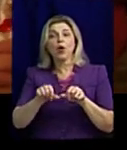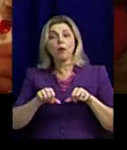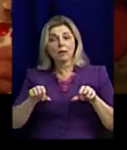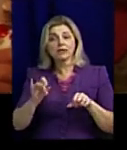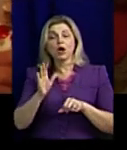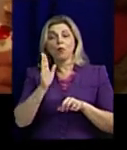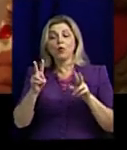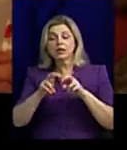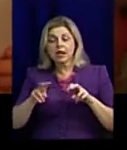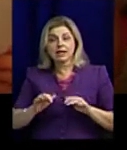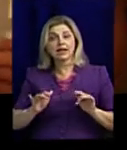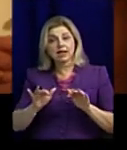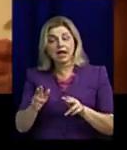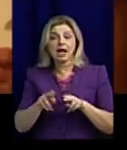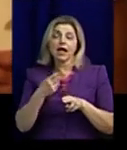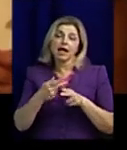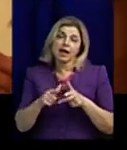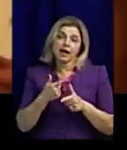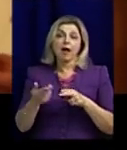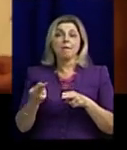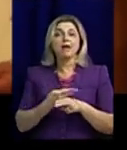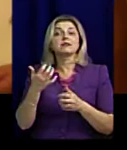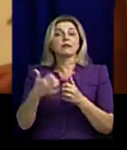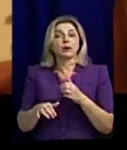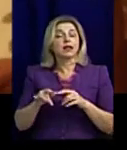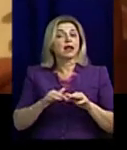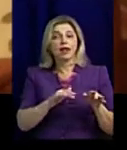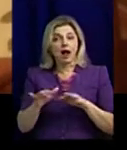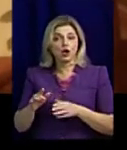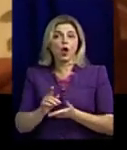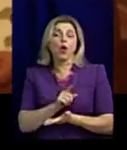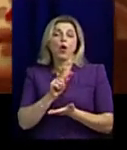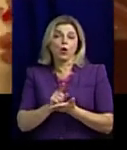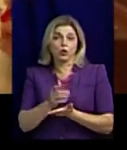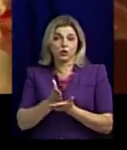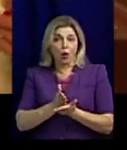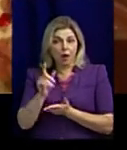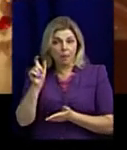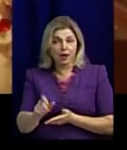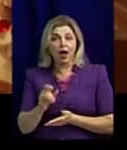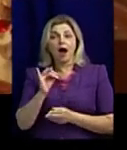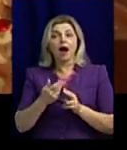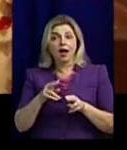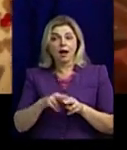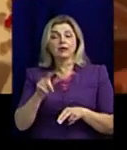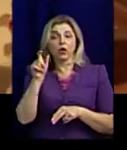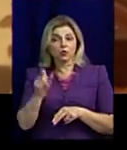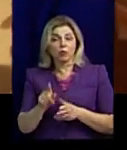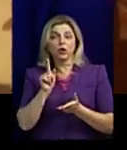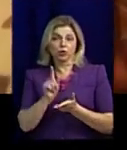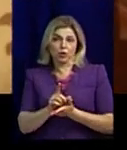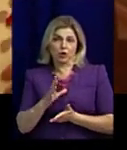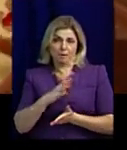буде розслідуватися дії чи бездіяльність тієї чи іншої посадової особи, то ця особа на термін роботи цієї комісії зобов'язана